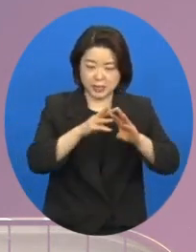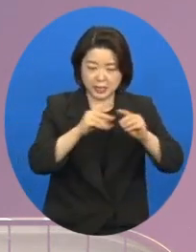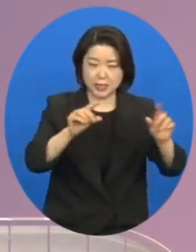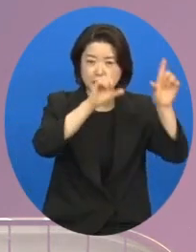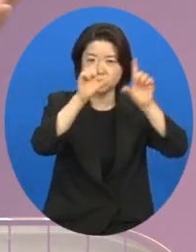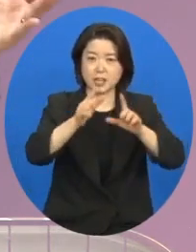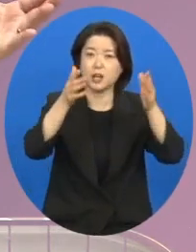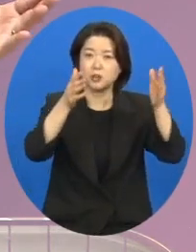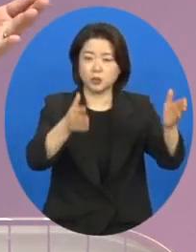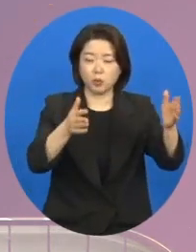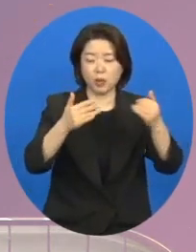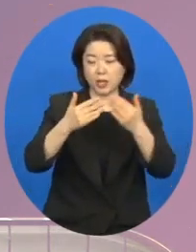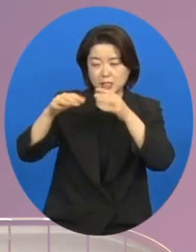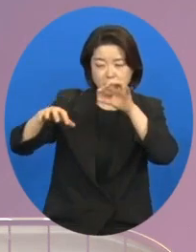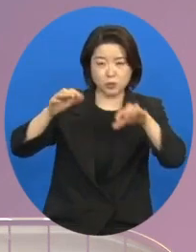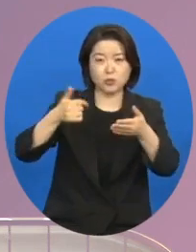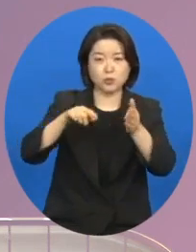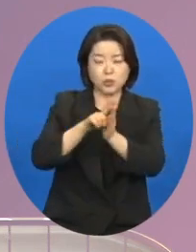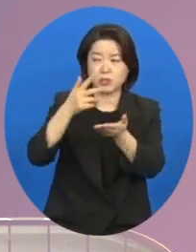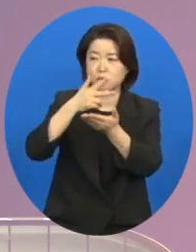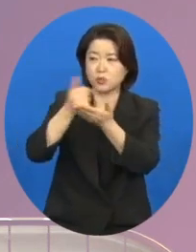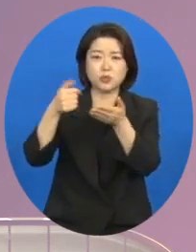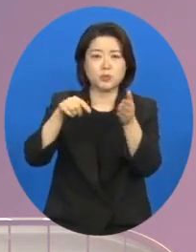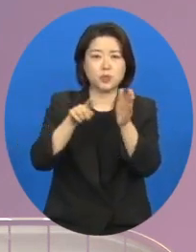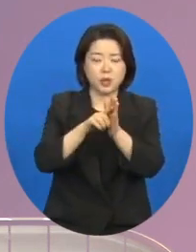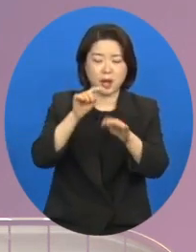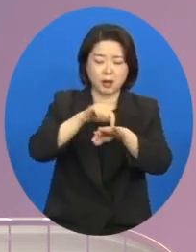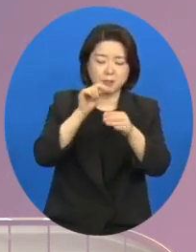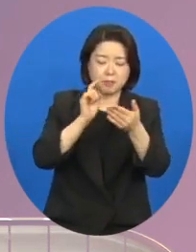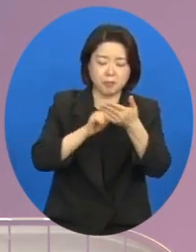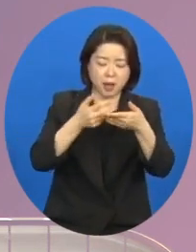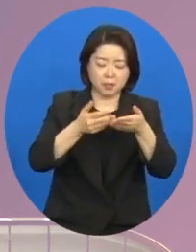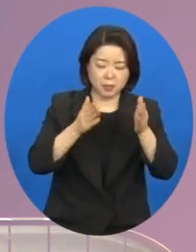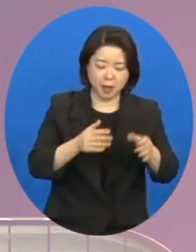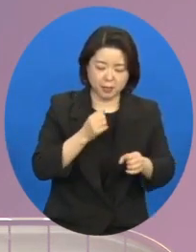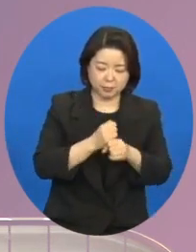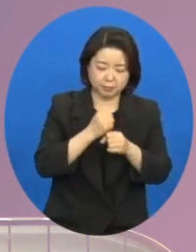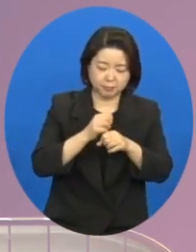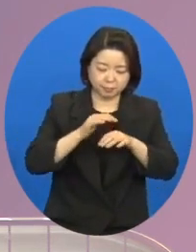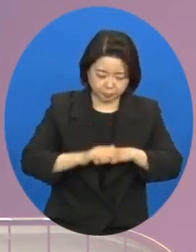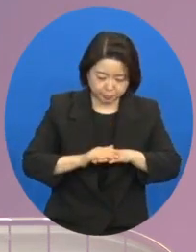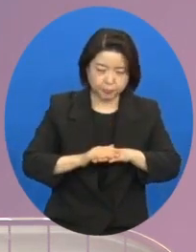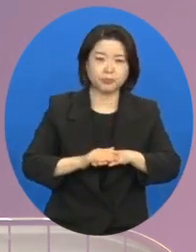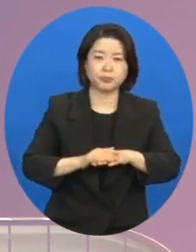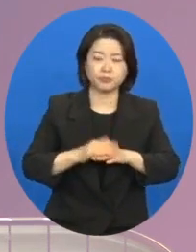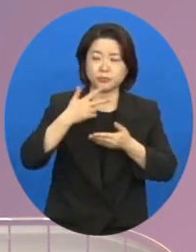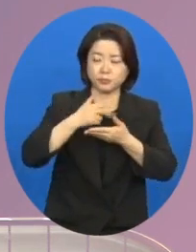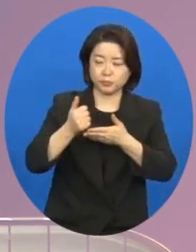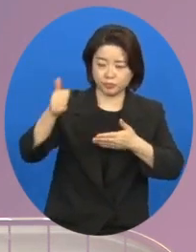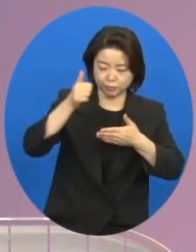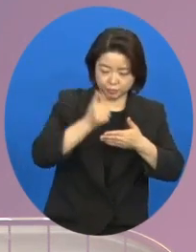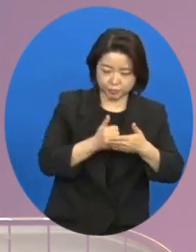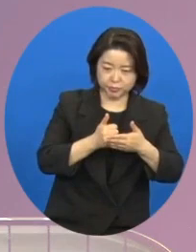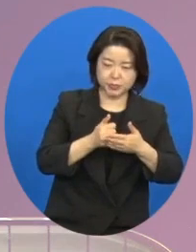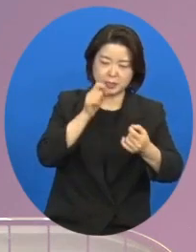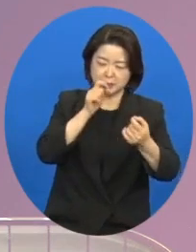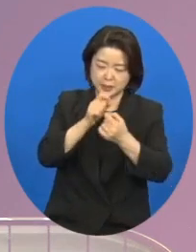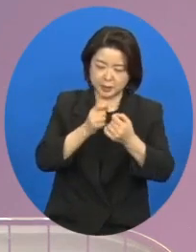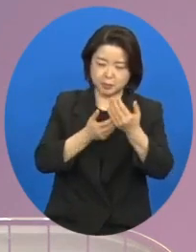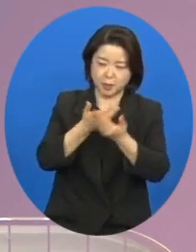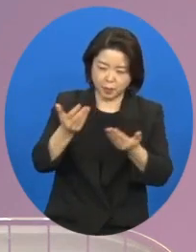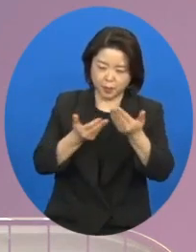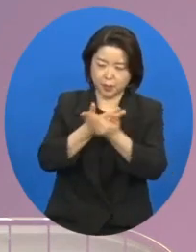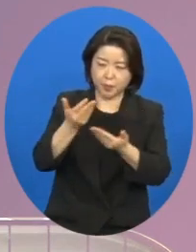살아가는 동안 이웃을 위해서 우리 주님을 위한 마음의 방을 마련하고 그분과 정말 친밀한 교제를 누리며 또한